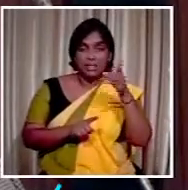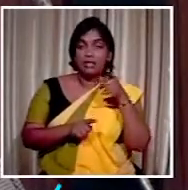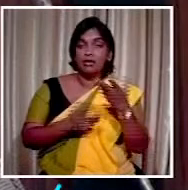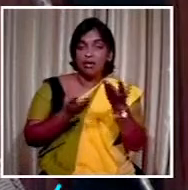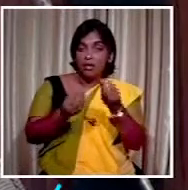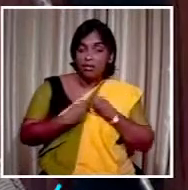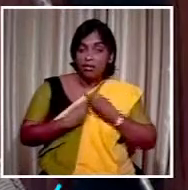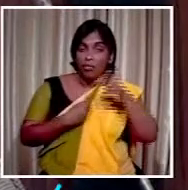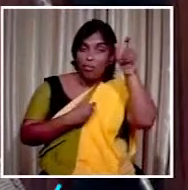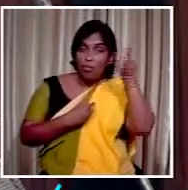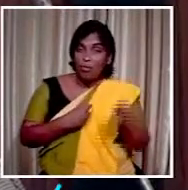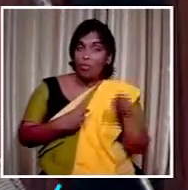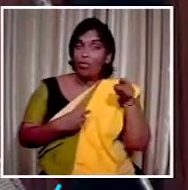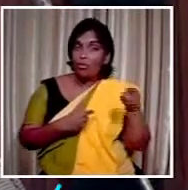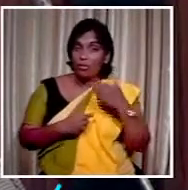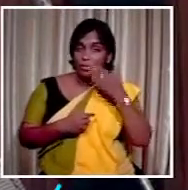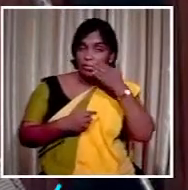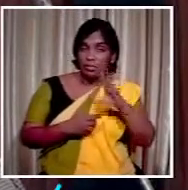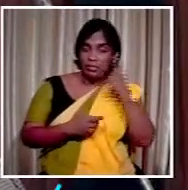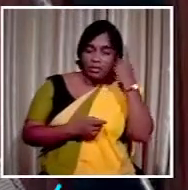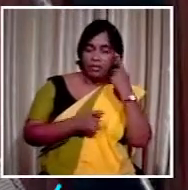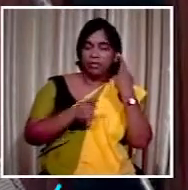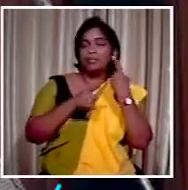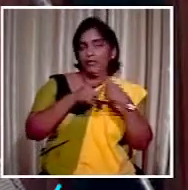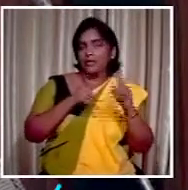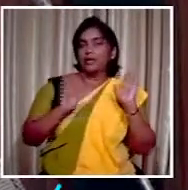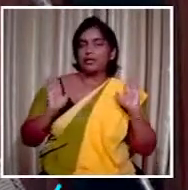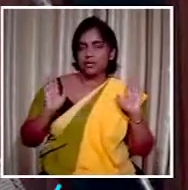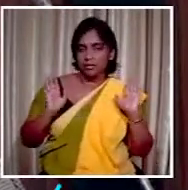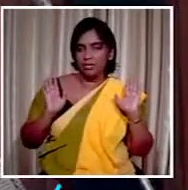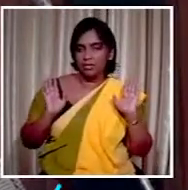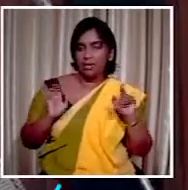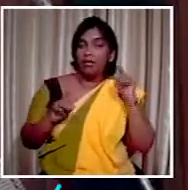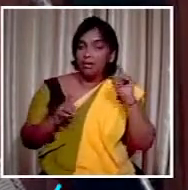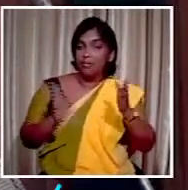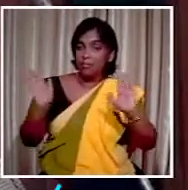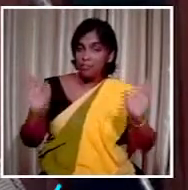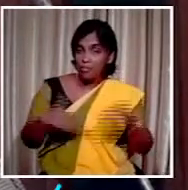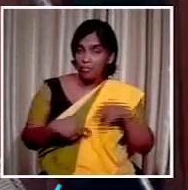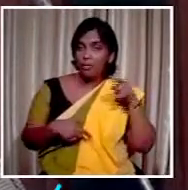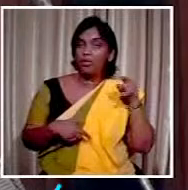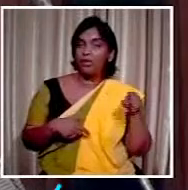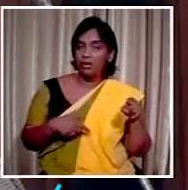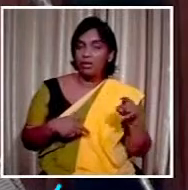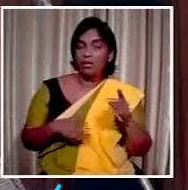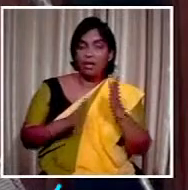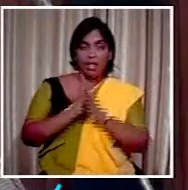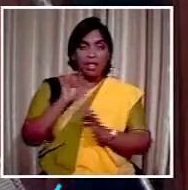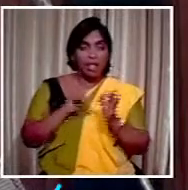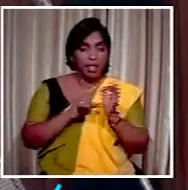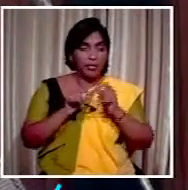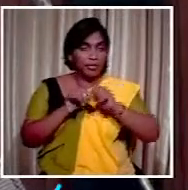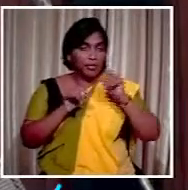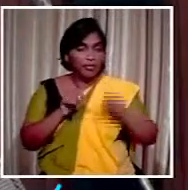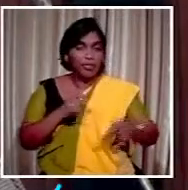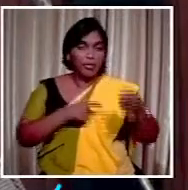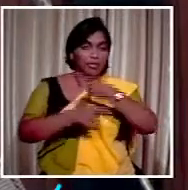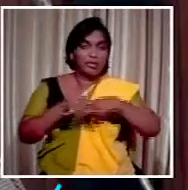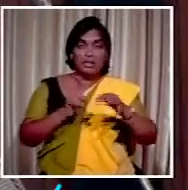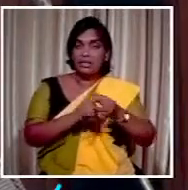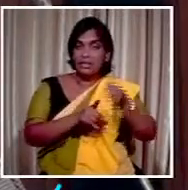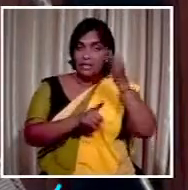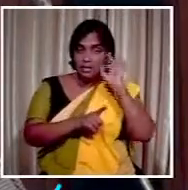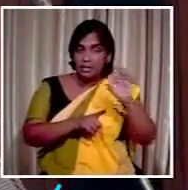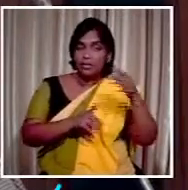labena tanattaage hakiyawa saha dakshatave mata tavaduratath amaatya mandale amaatyawaru me janadhipati